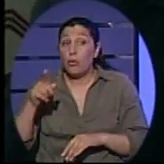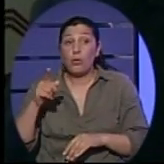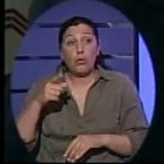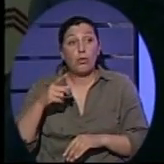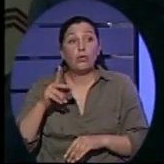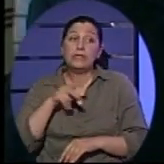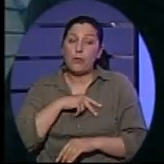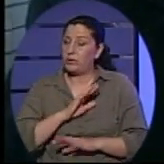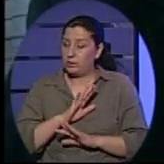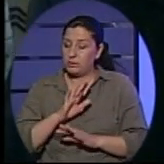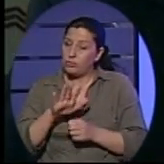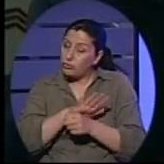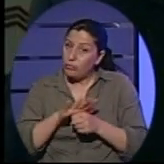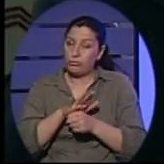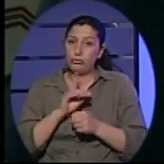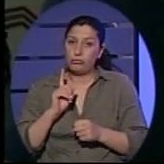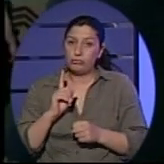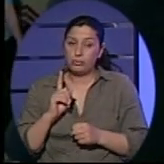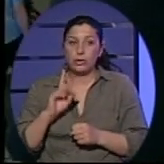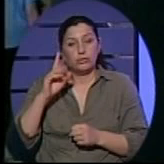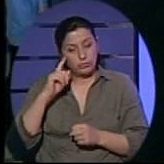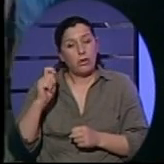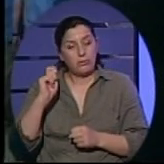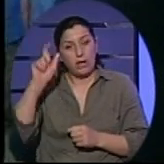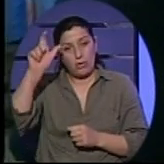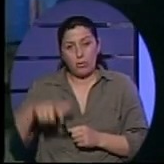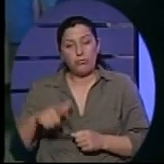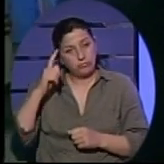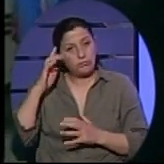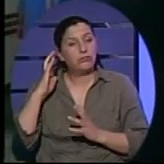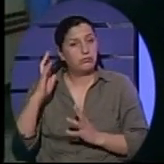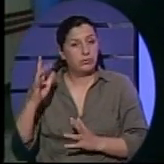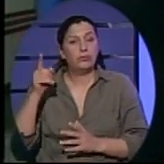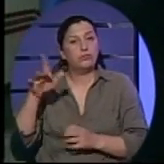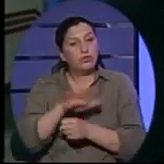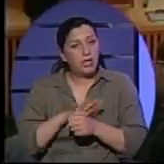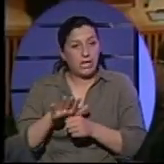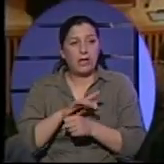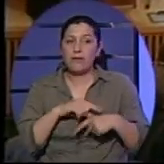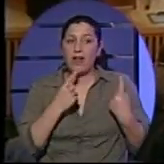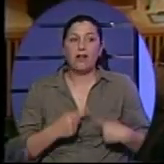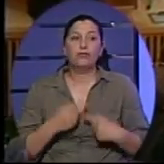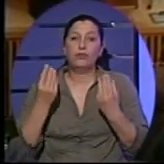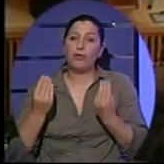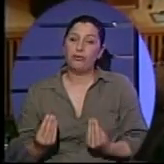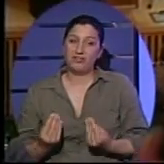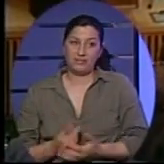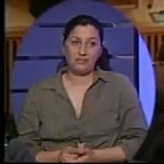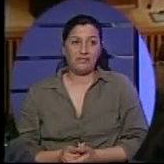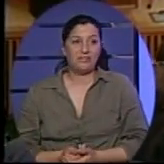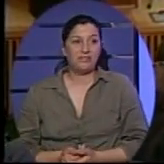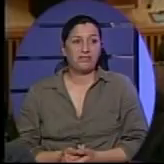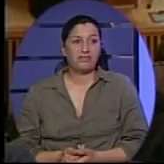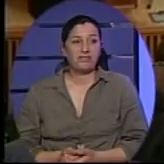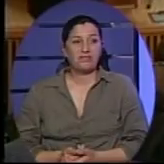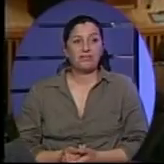סמכות אלא גם בשכנוע ואני סומך עליו יש לו ראש גדול באמת בשכנוע ויש לו לב טוב